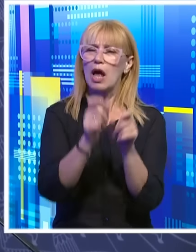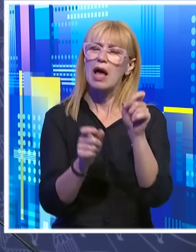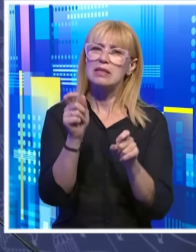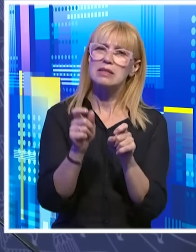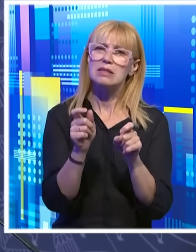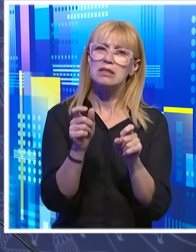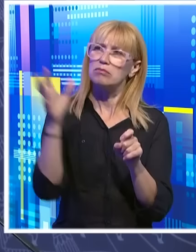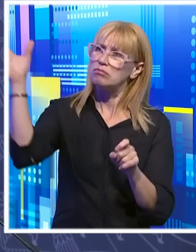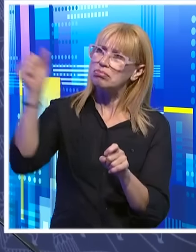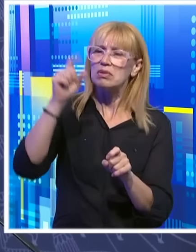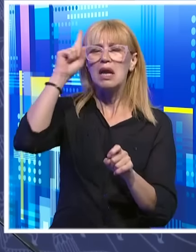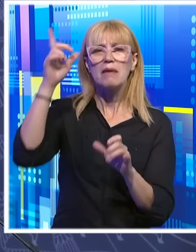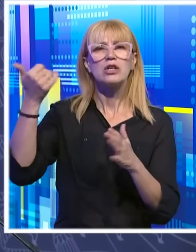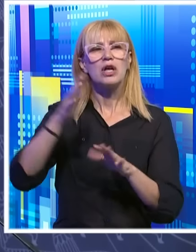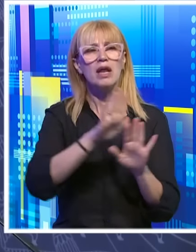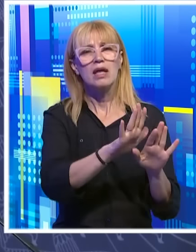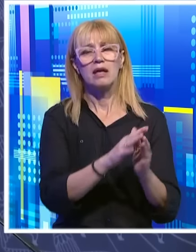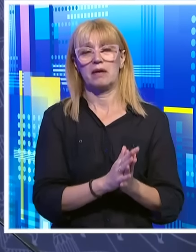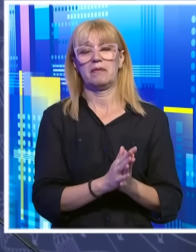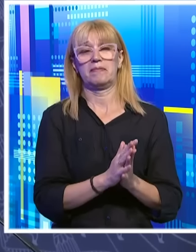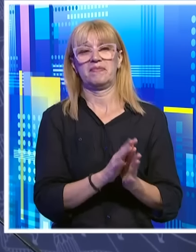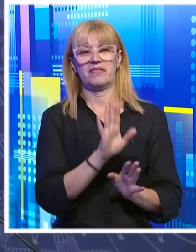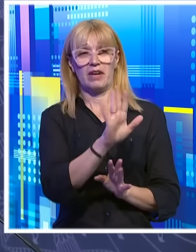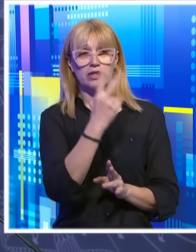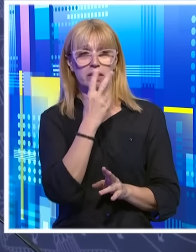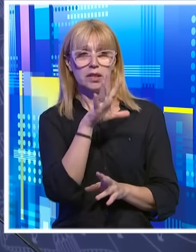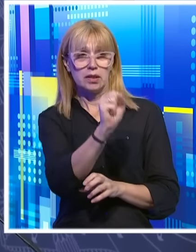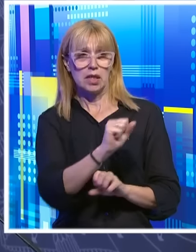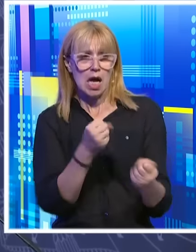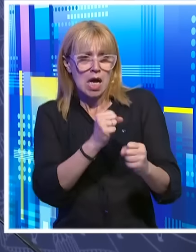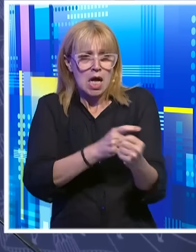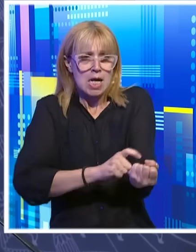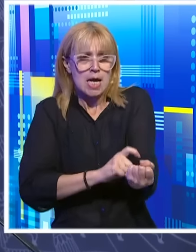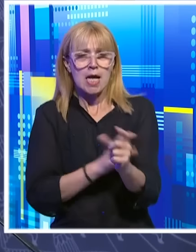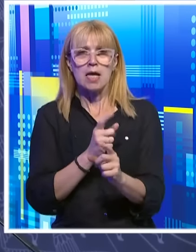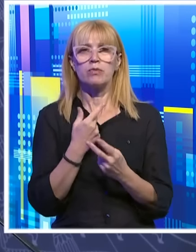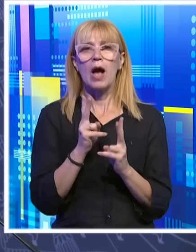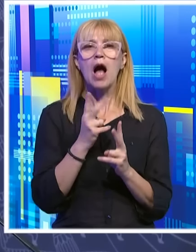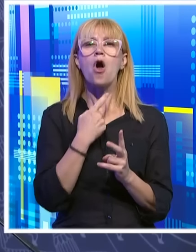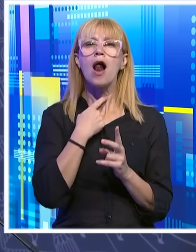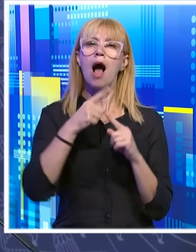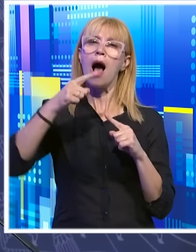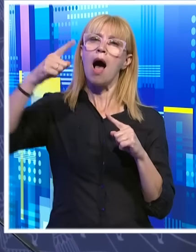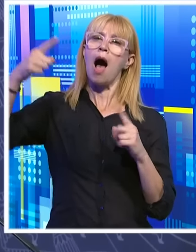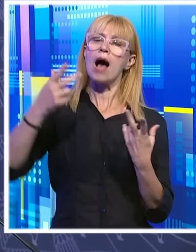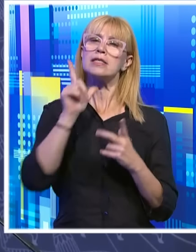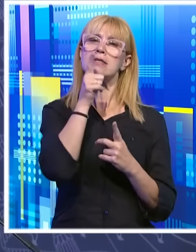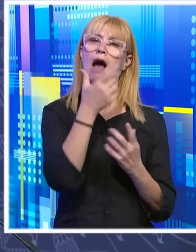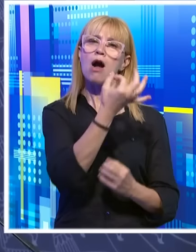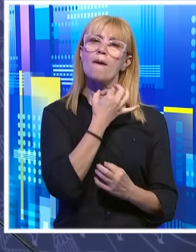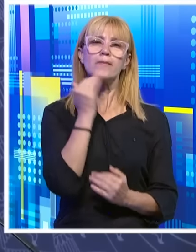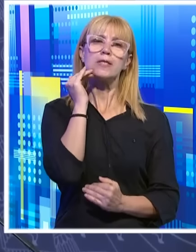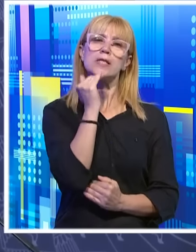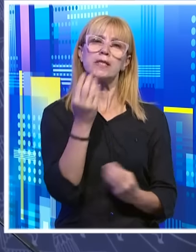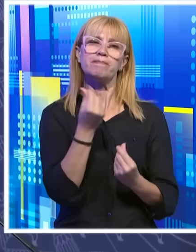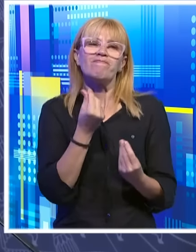Što se tiče stručnjaka, vaša nervoza i dobacivanje i decibeli koje koristite nisu